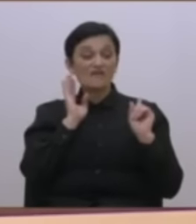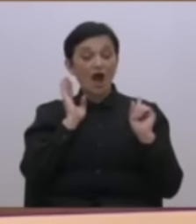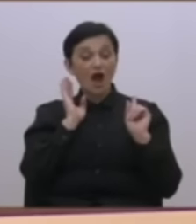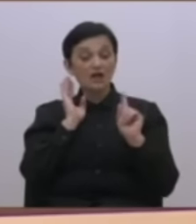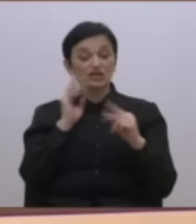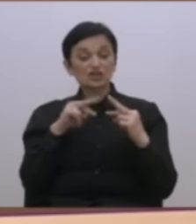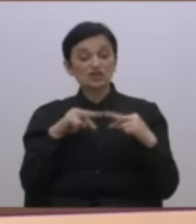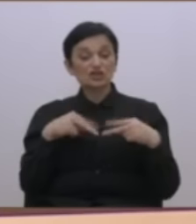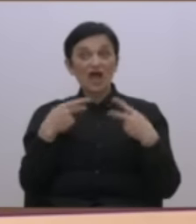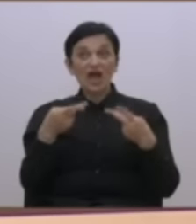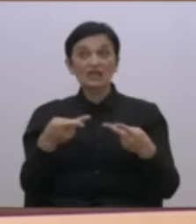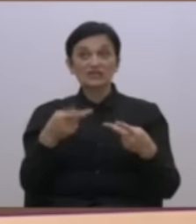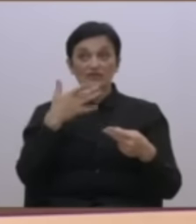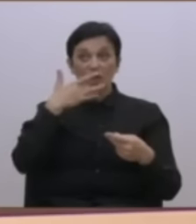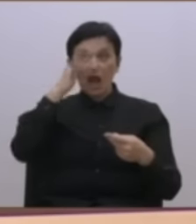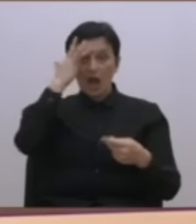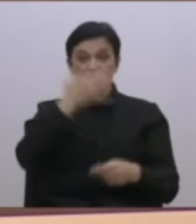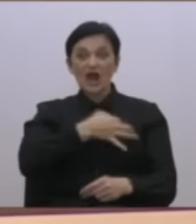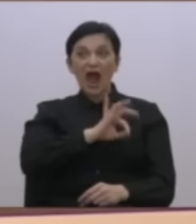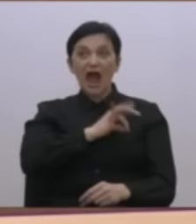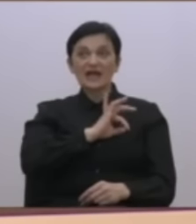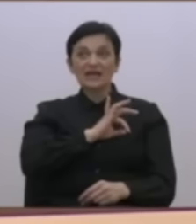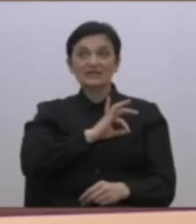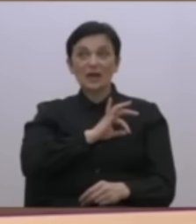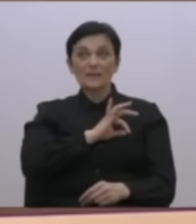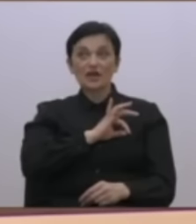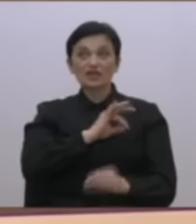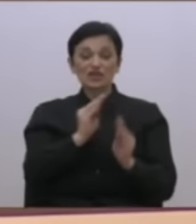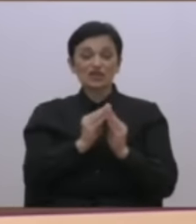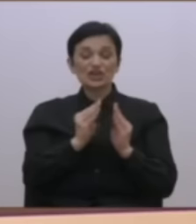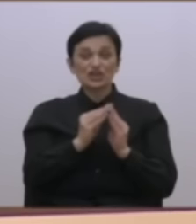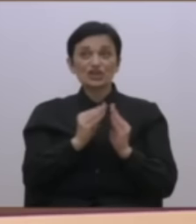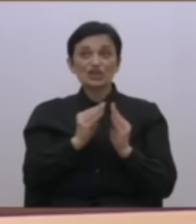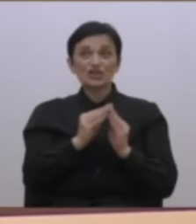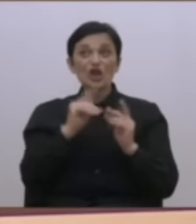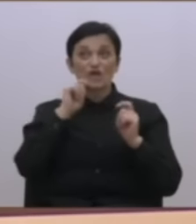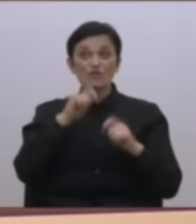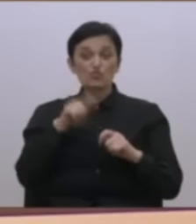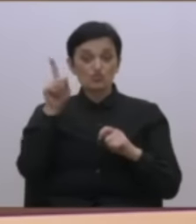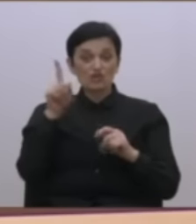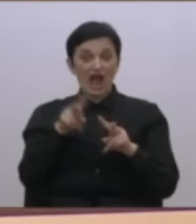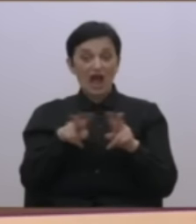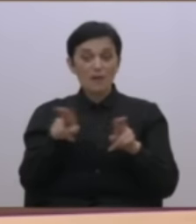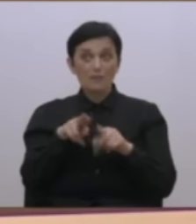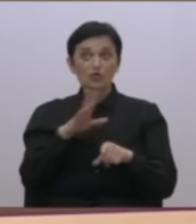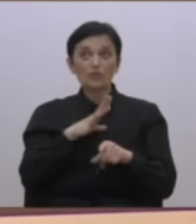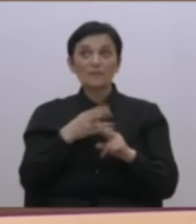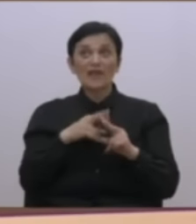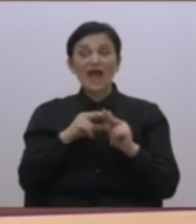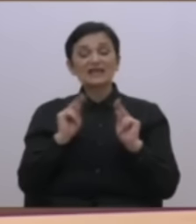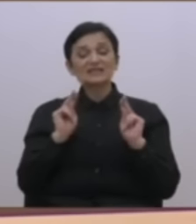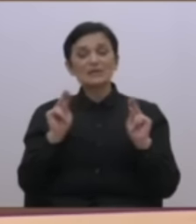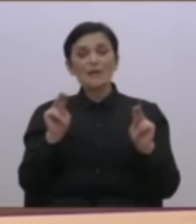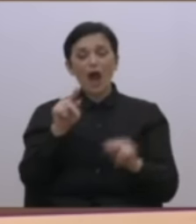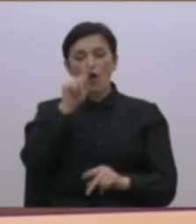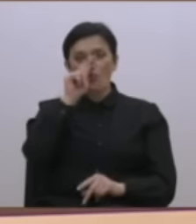sheitsvala Amerikis agentebit. Igive moqhta turme Ukrainashits. Da es patiosani